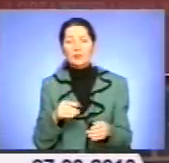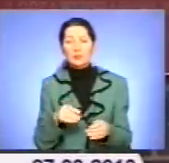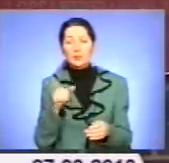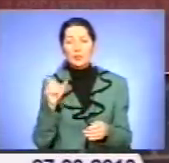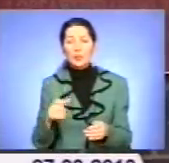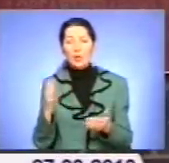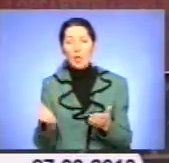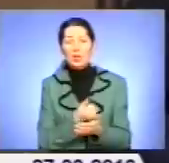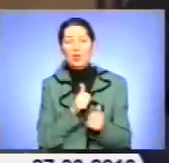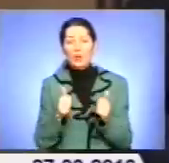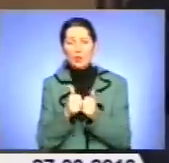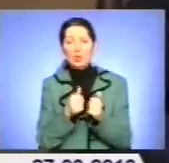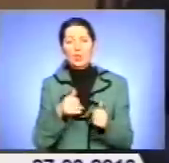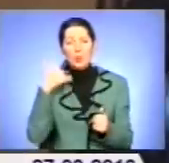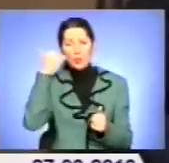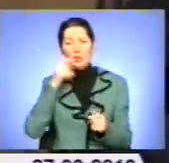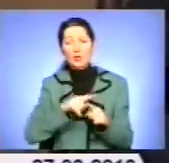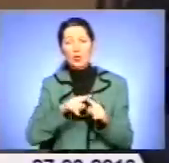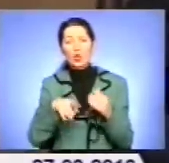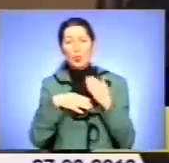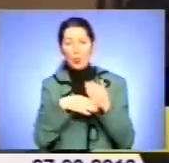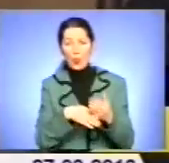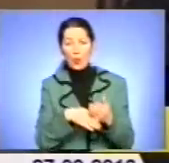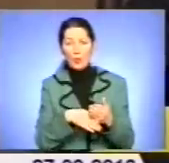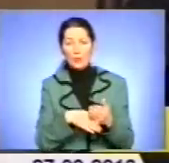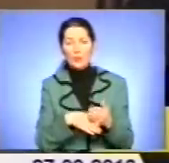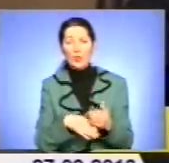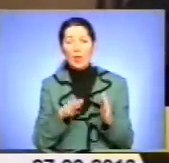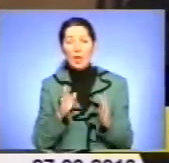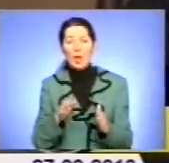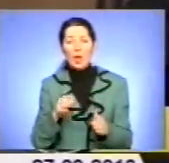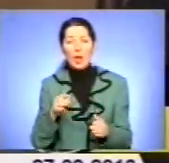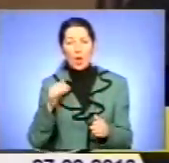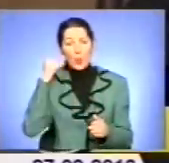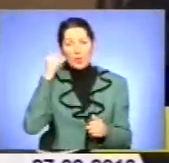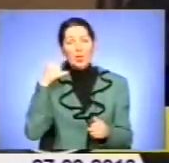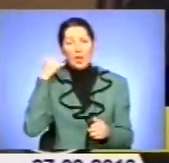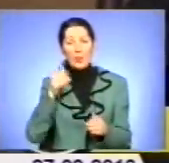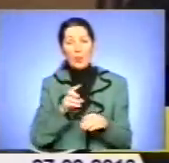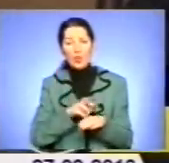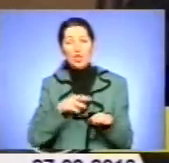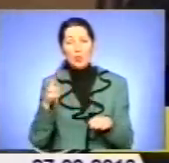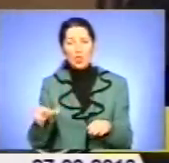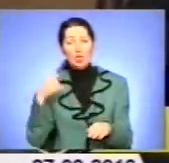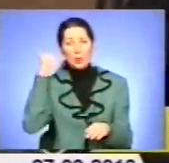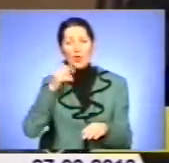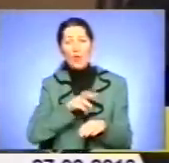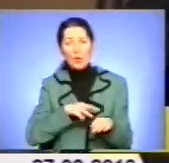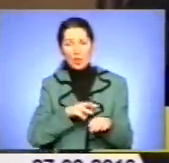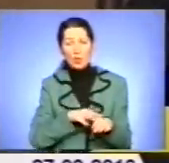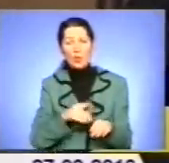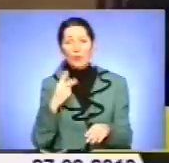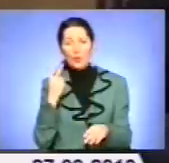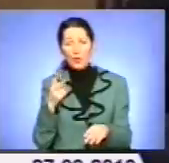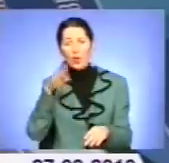звернувся до правоохоронців. Двоє затриманих раніше судими за скоєння злочинів, а саме за вимагання, шахрайство, грабежі та незаконне зберігання